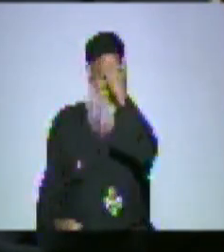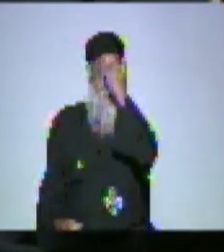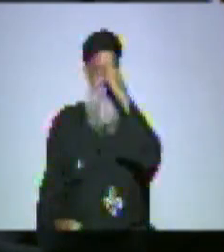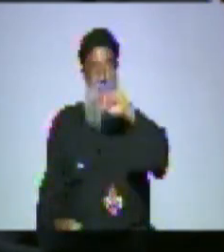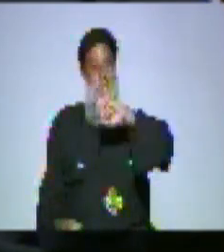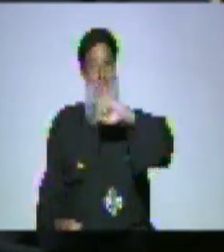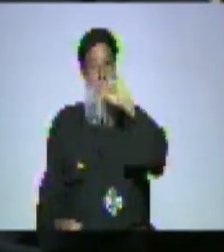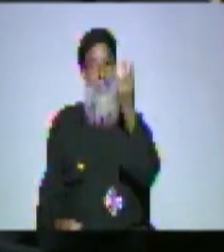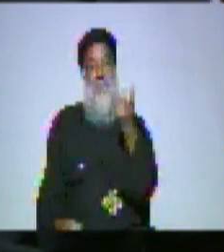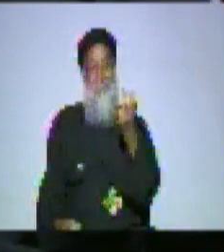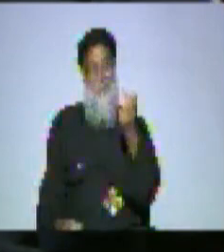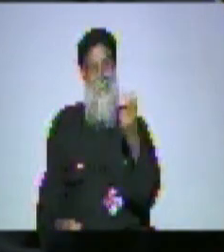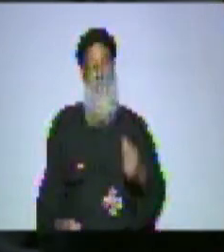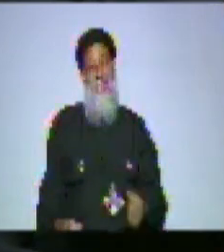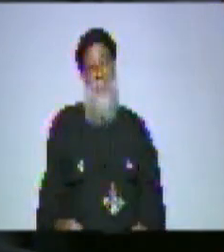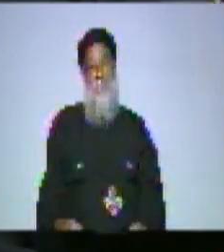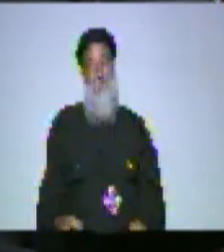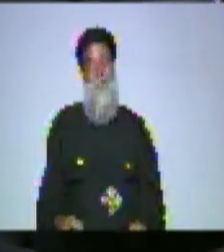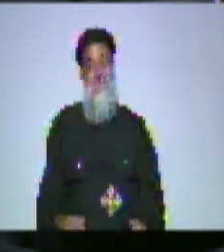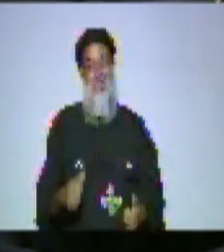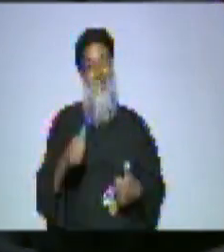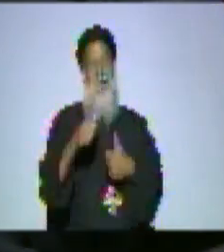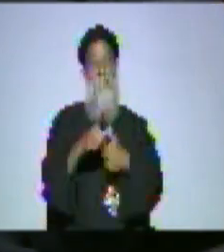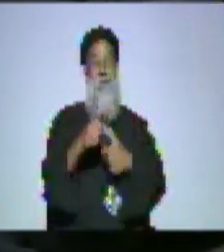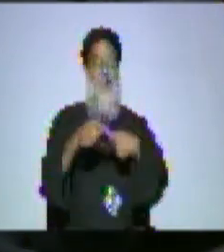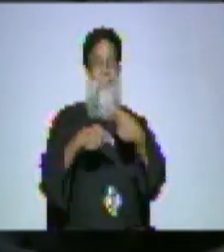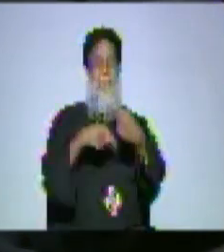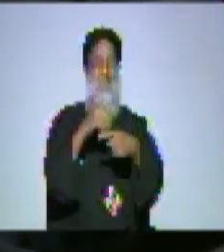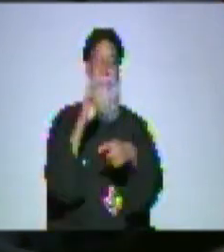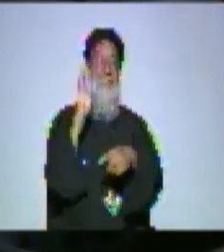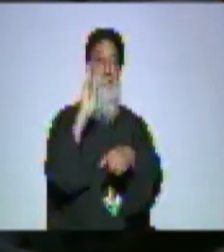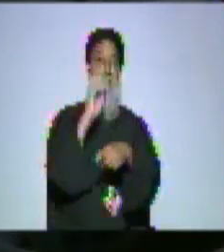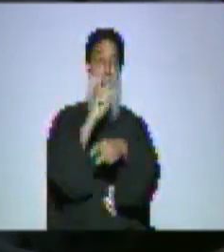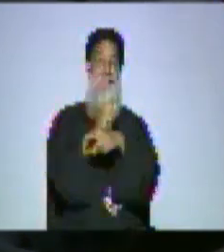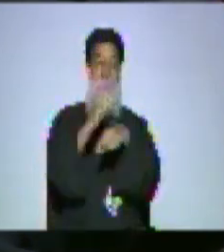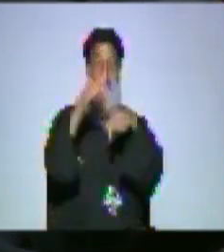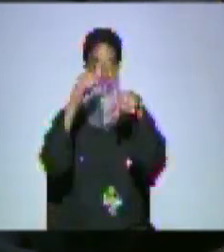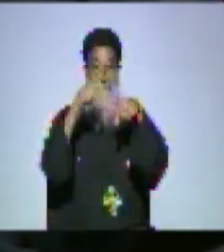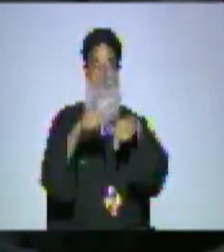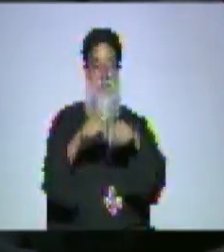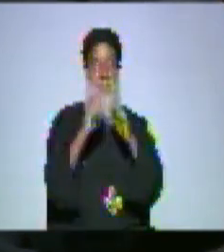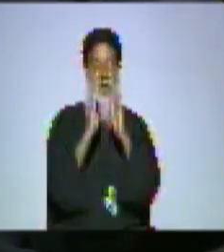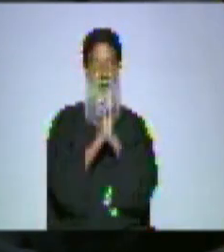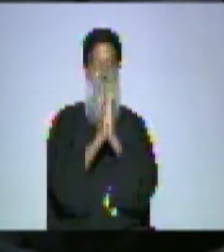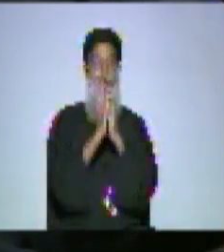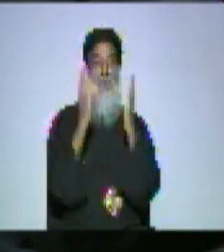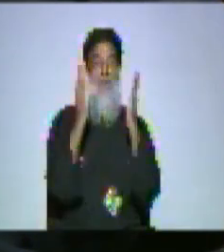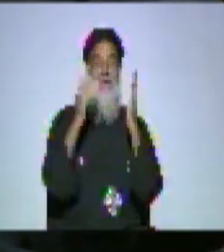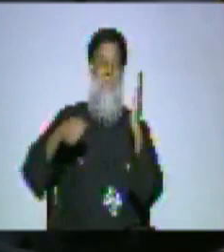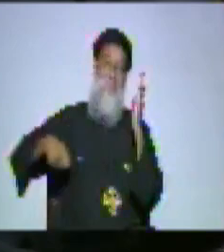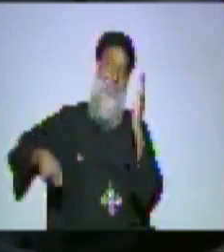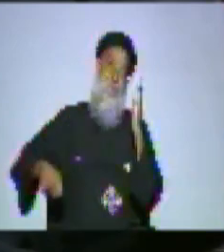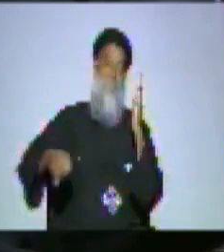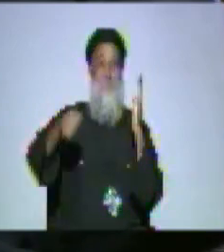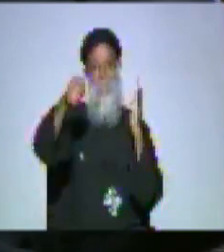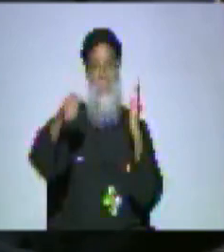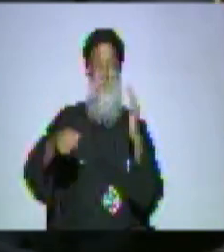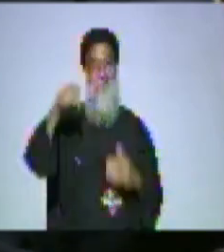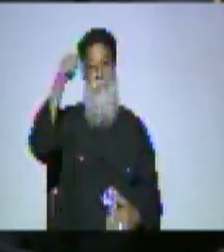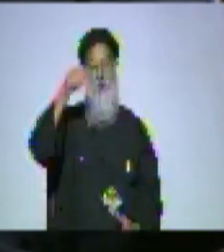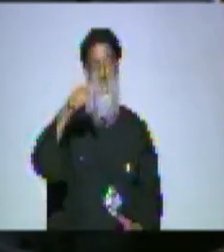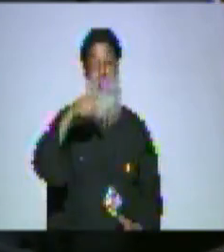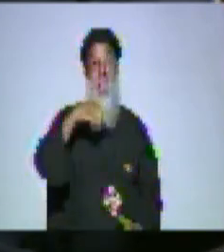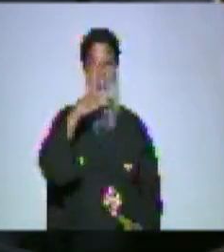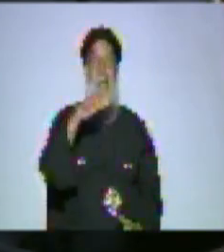سيدنا قبل ما نكمل برنامجنا فيه عن القواشي عايزين تكلمنا عن